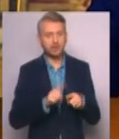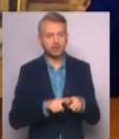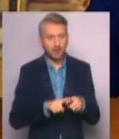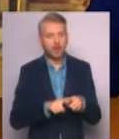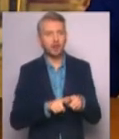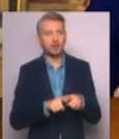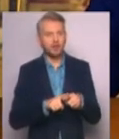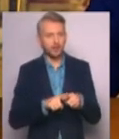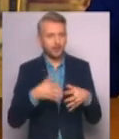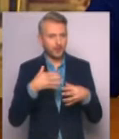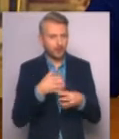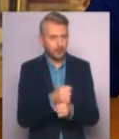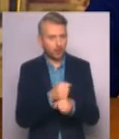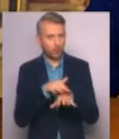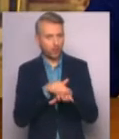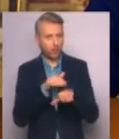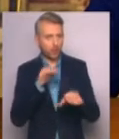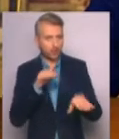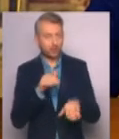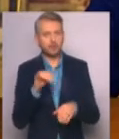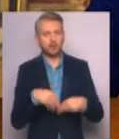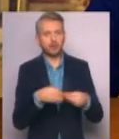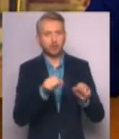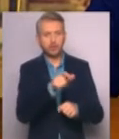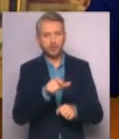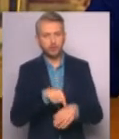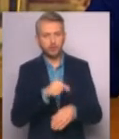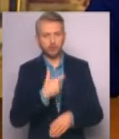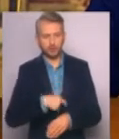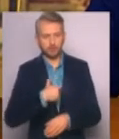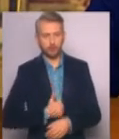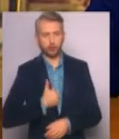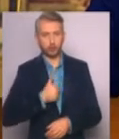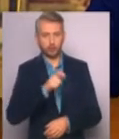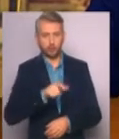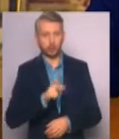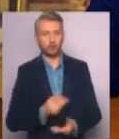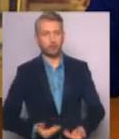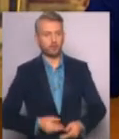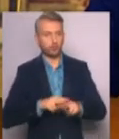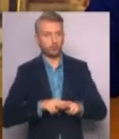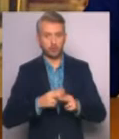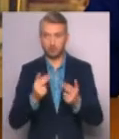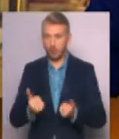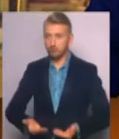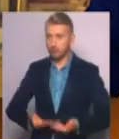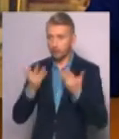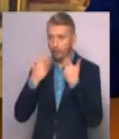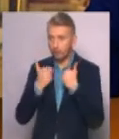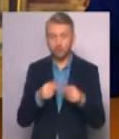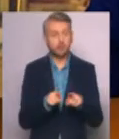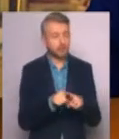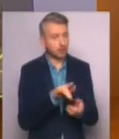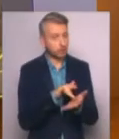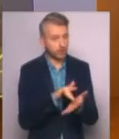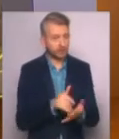корки, це дасть можливість людям відчувати себе достойними людьми, які проживають, ну, звичайно, в столиці. Жити в комфорті. І так само туристам.